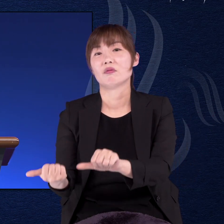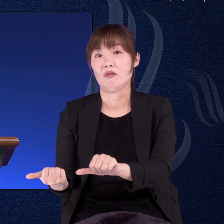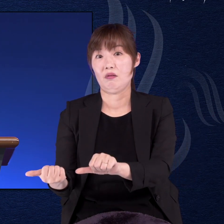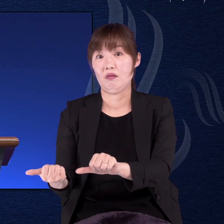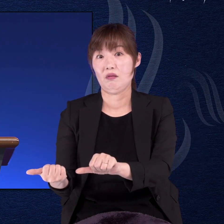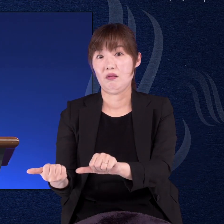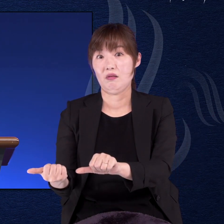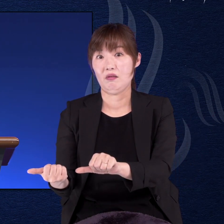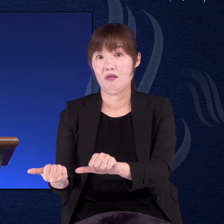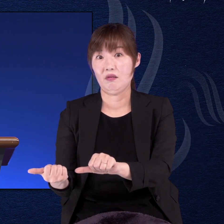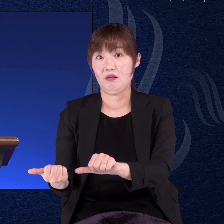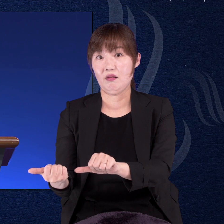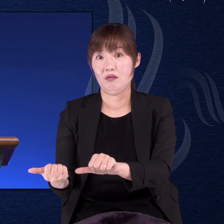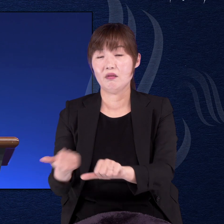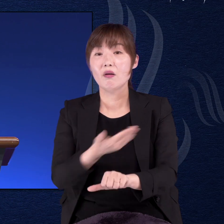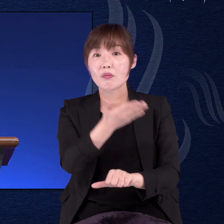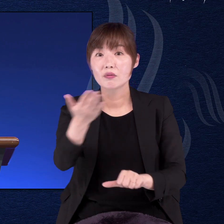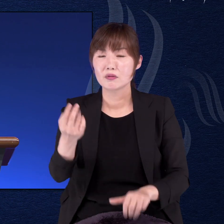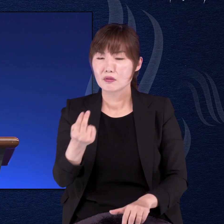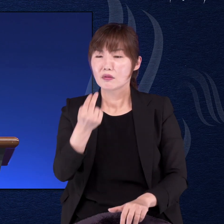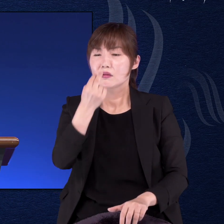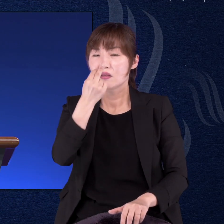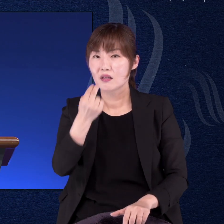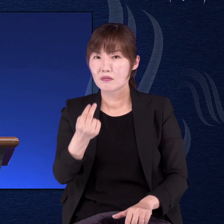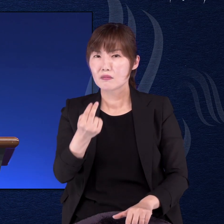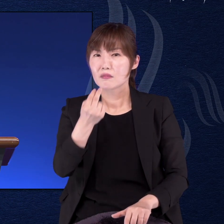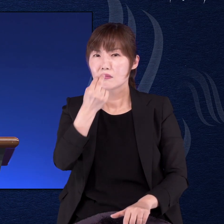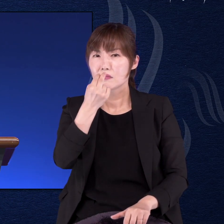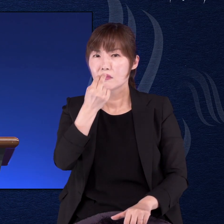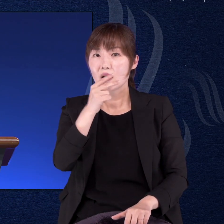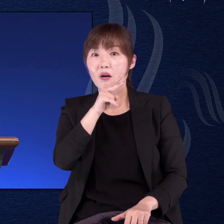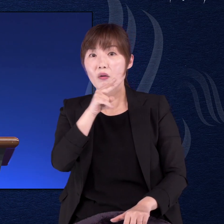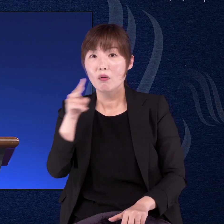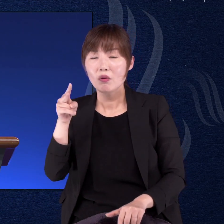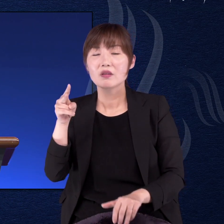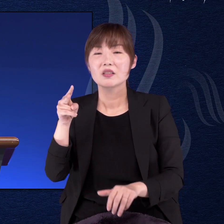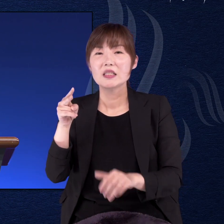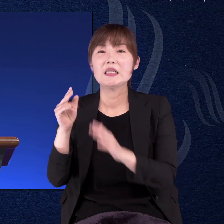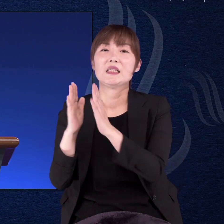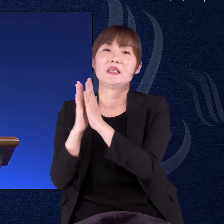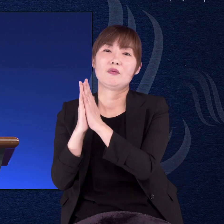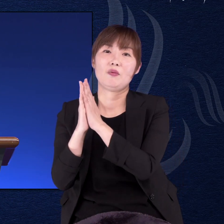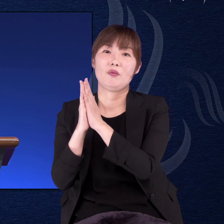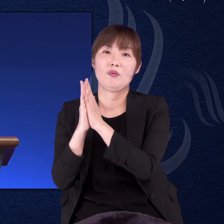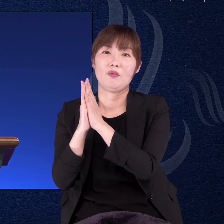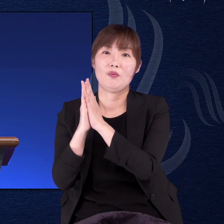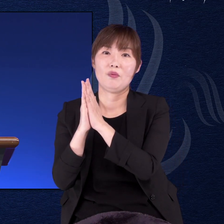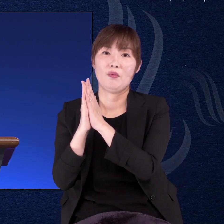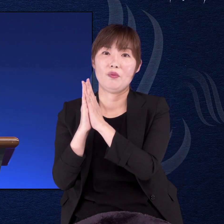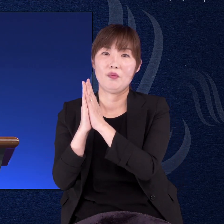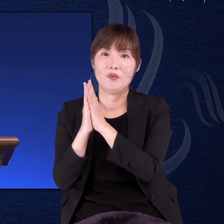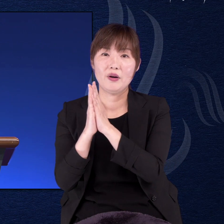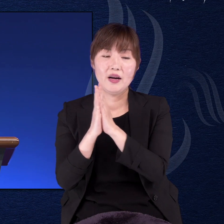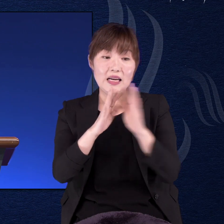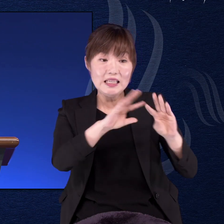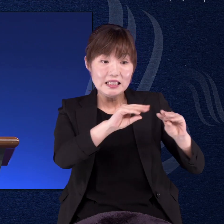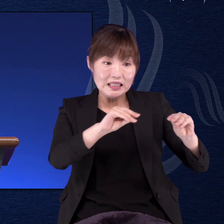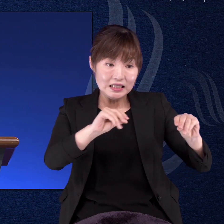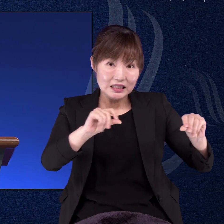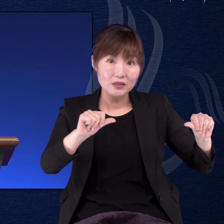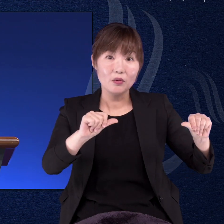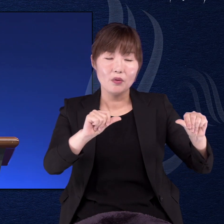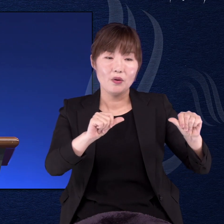호흡이 기도예요. 하나님이 천지를 창조하시고 흙으로 사람을 빚으시고